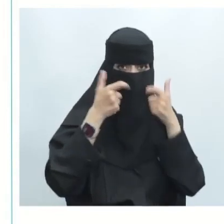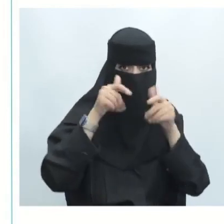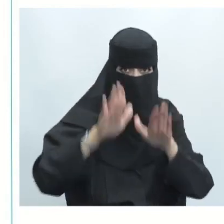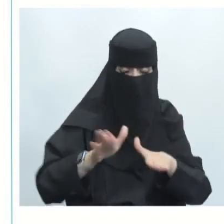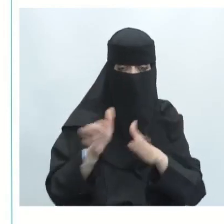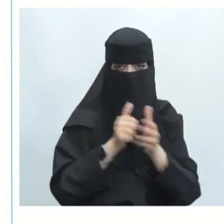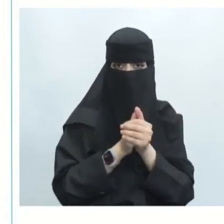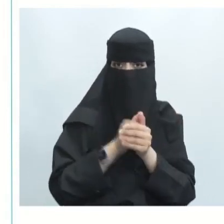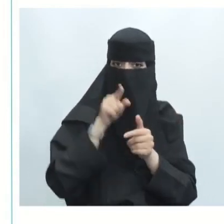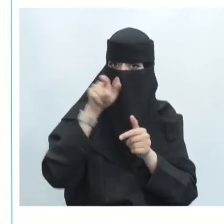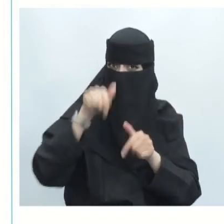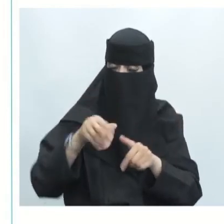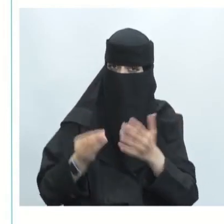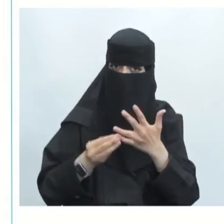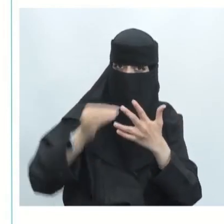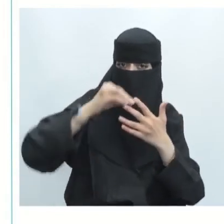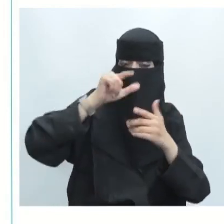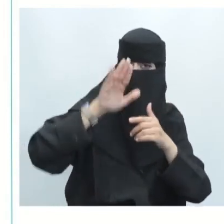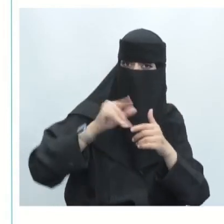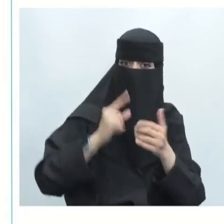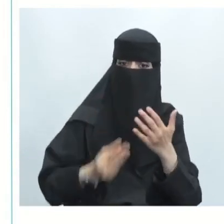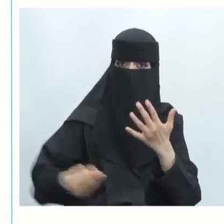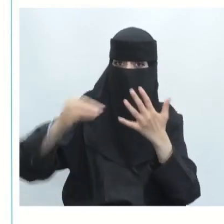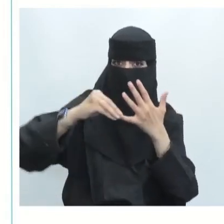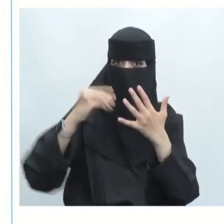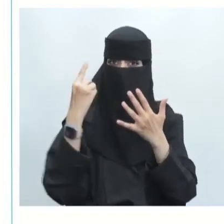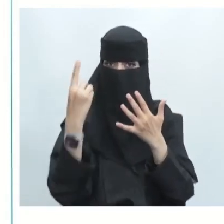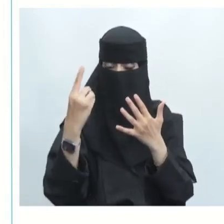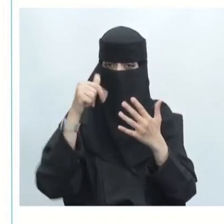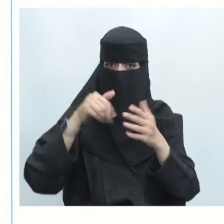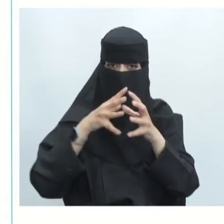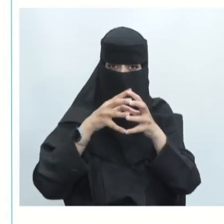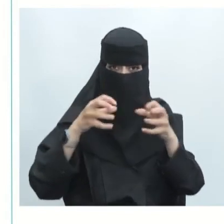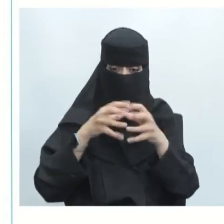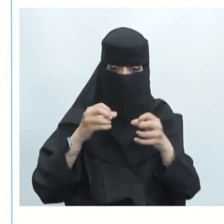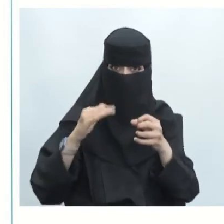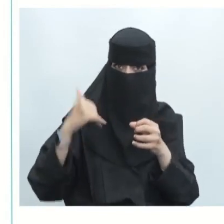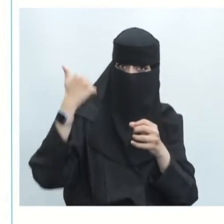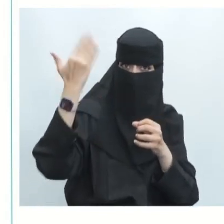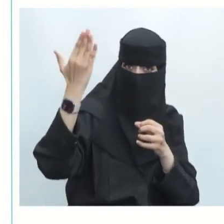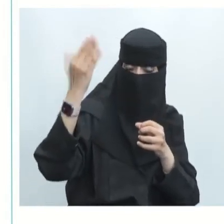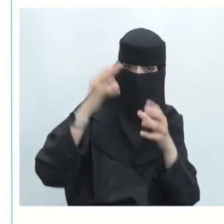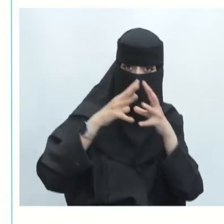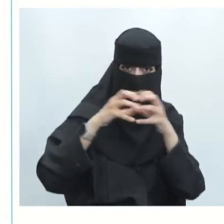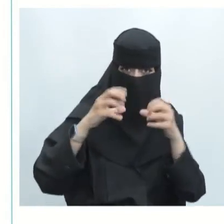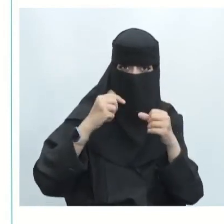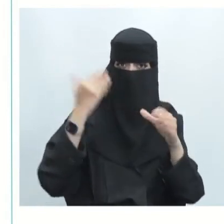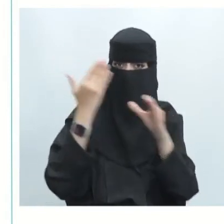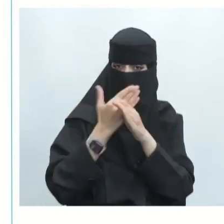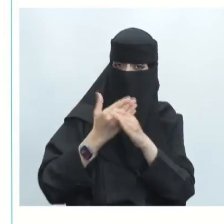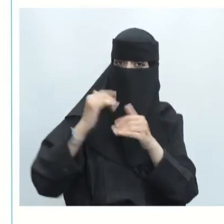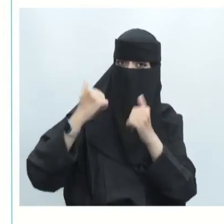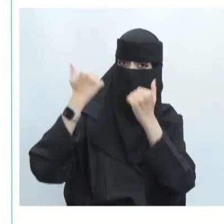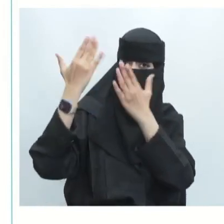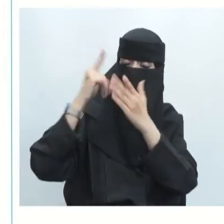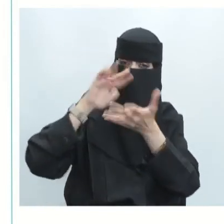الى خطوات وهو يمر بعده خطوات اولا او الخطوه الاولى تحليل الخارجي نحلل العوامل الخارجيه